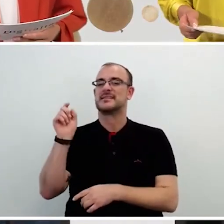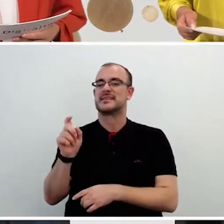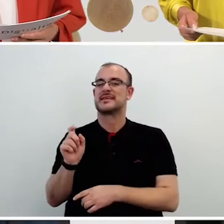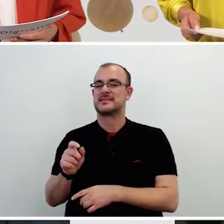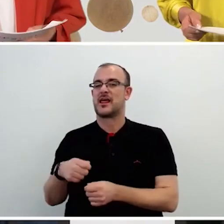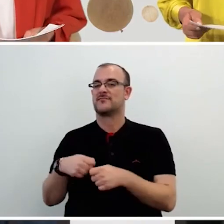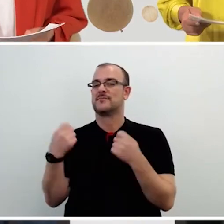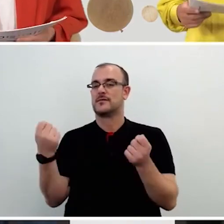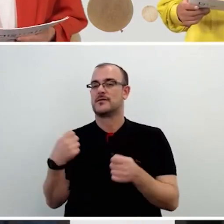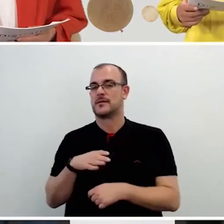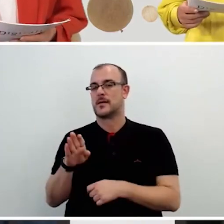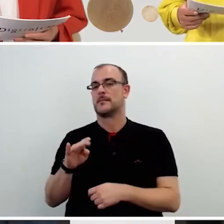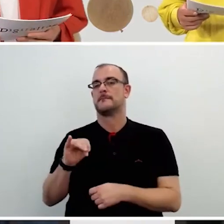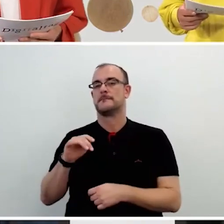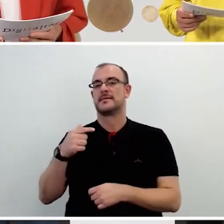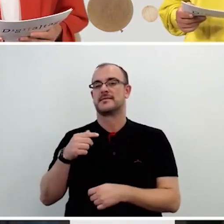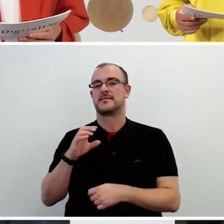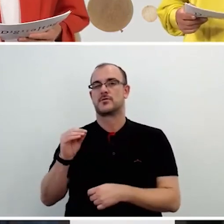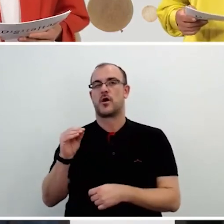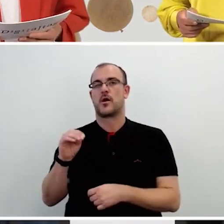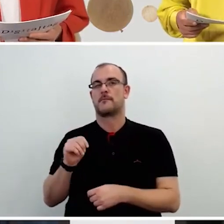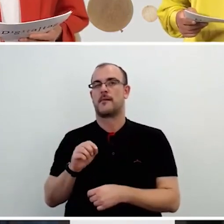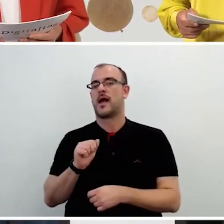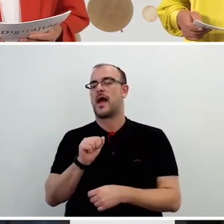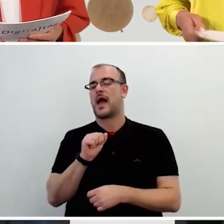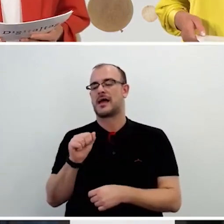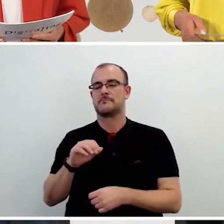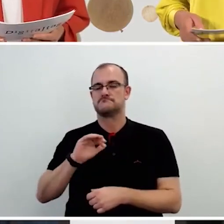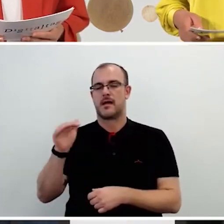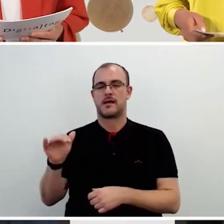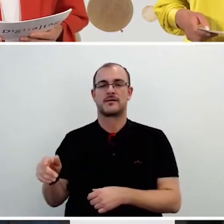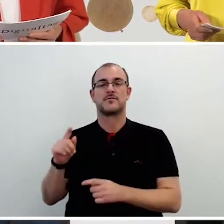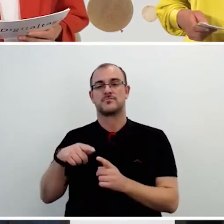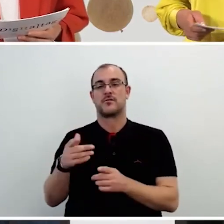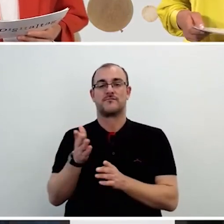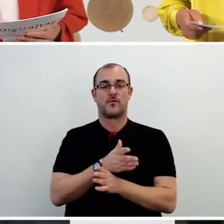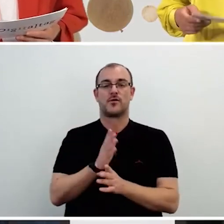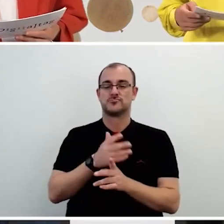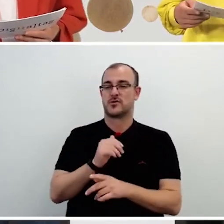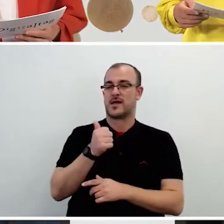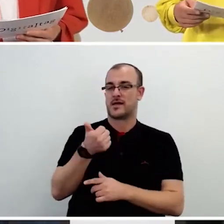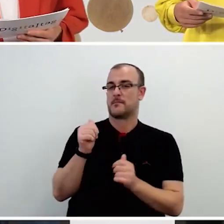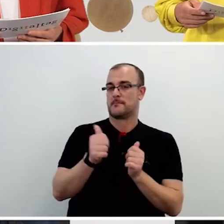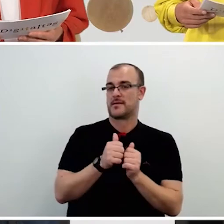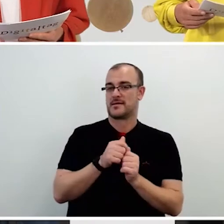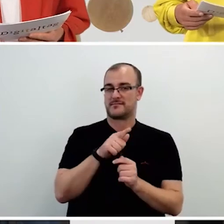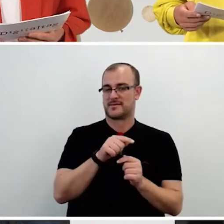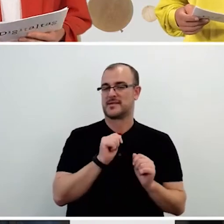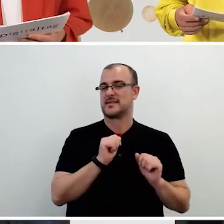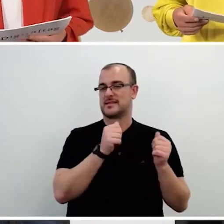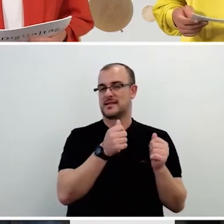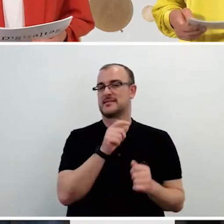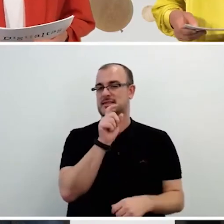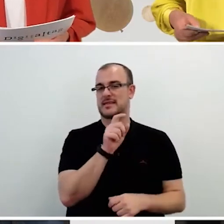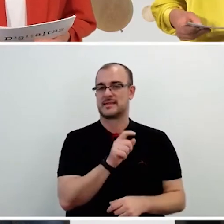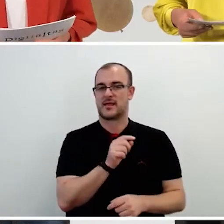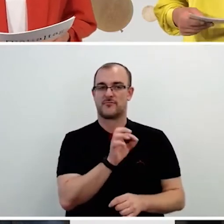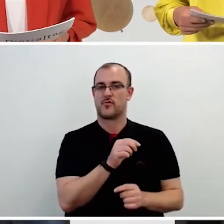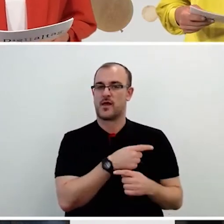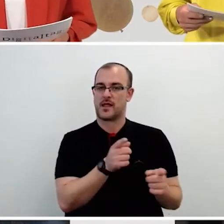Digitalverbands Bitkom, Achim Berg. Im Vorfeld haben wir außerdem schon mit einem weiteren Partner der Initiative Digital für